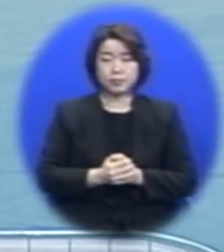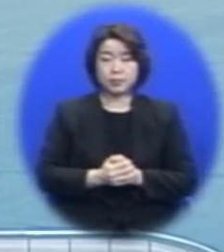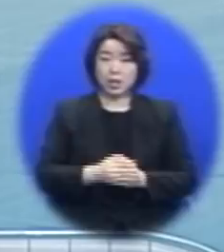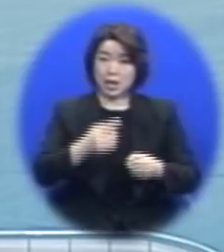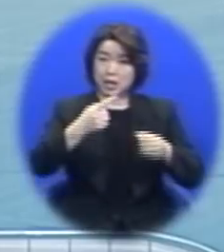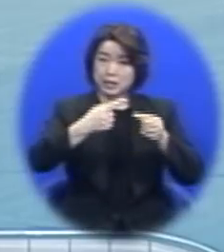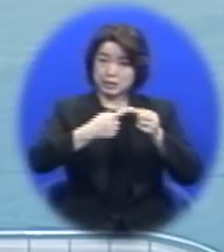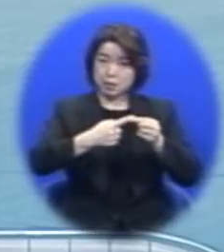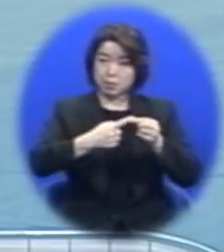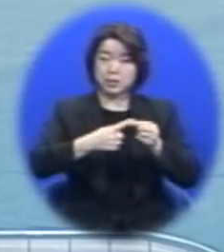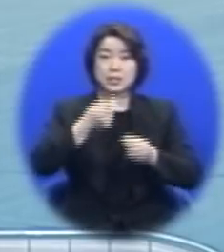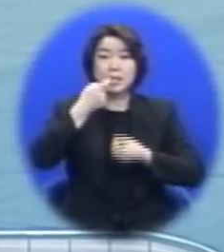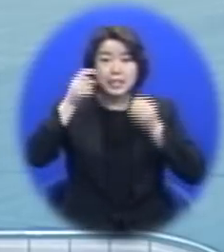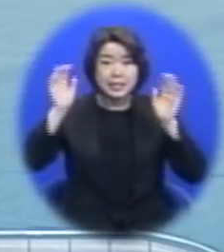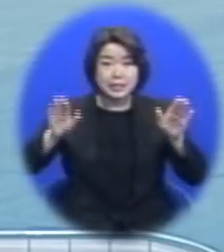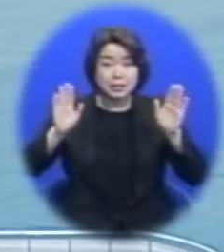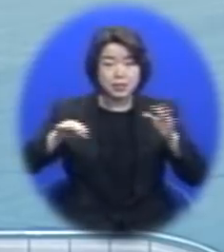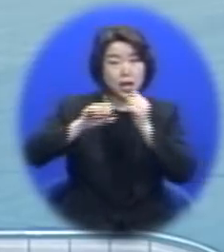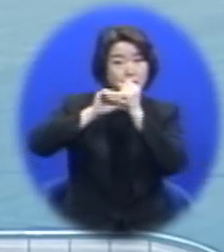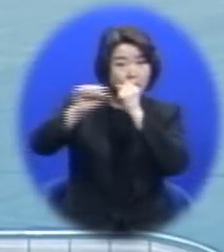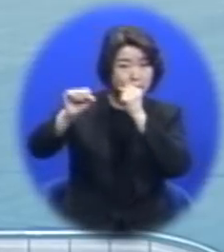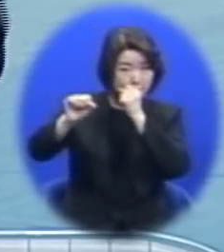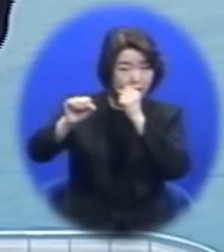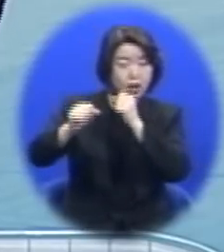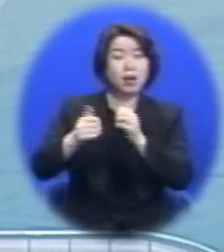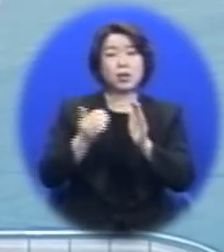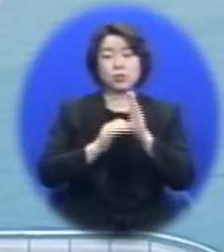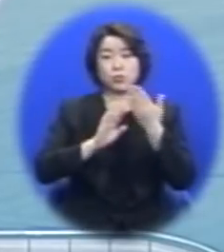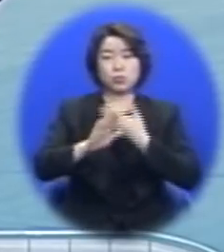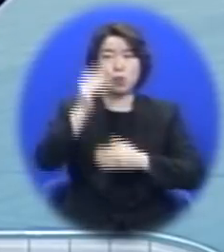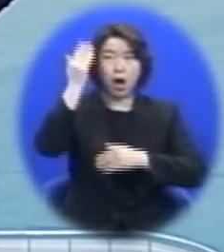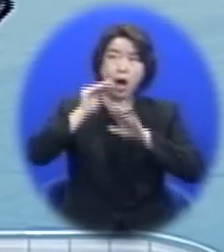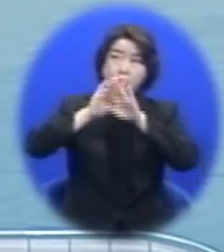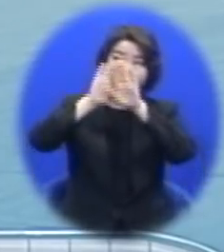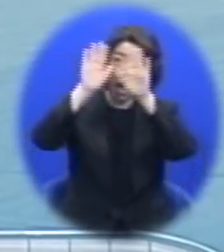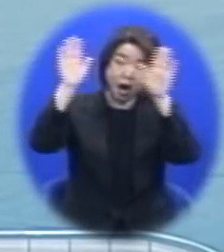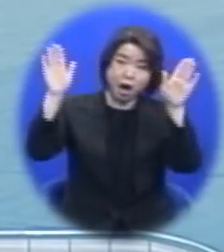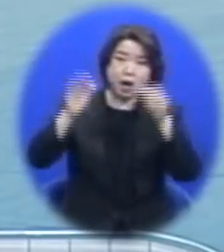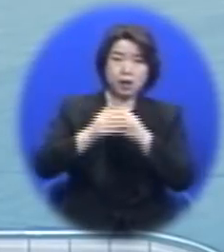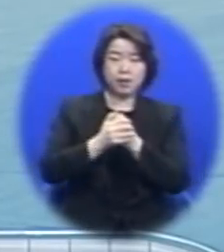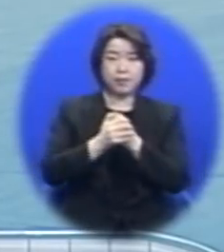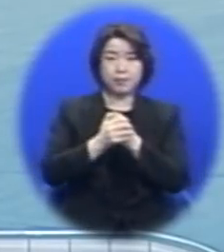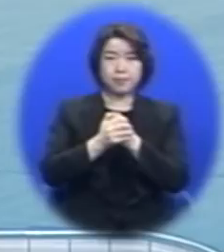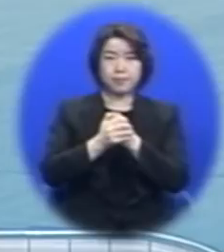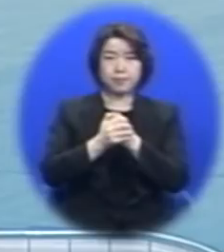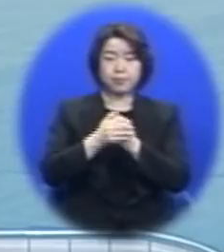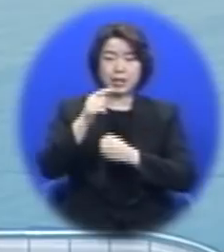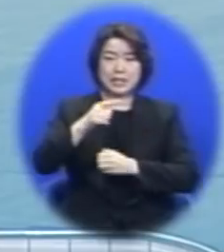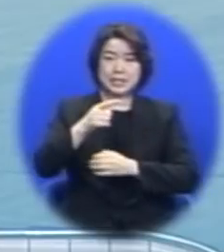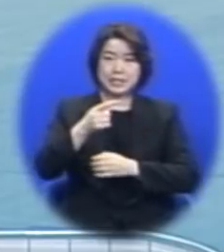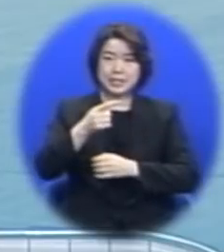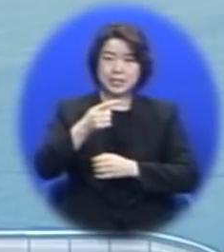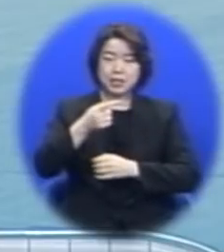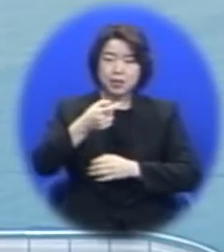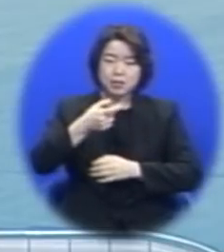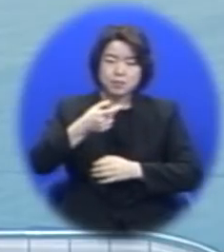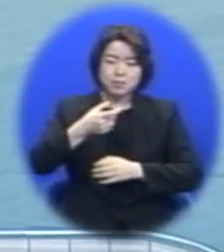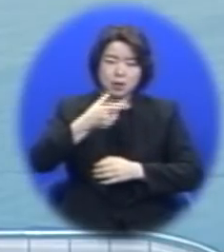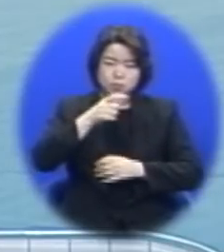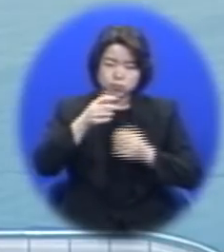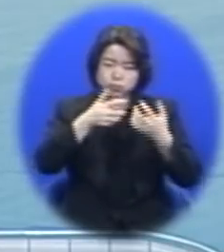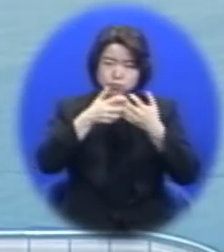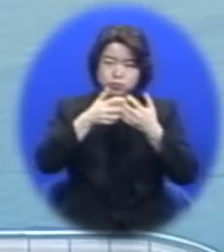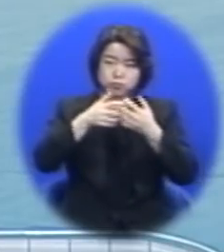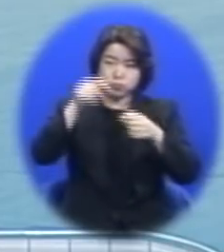첫 번째 천사가 나팔을 부니까 하늘에서 이 우박과